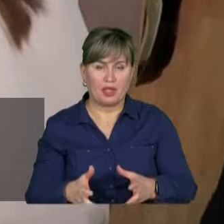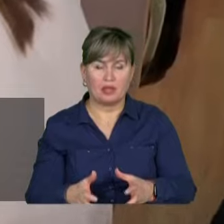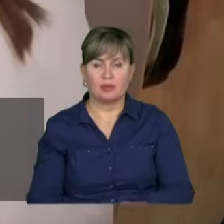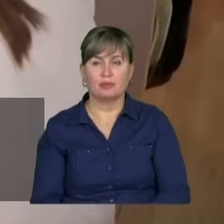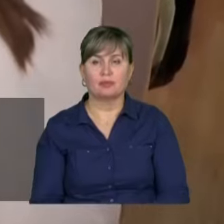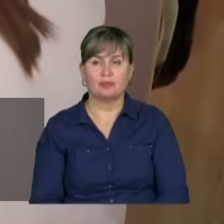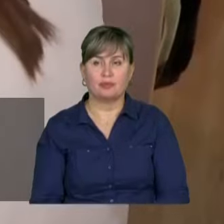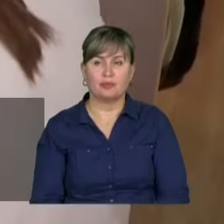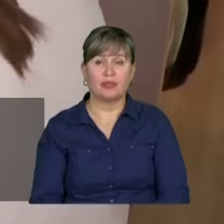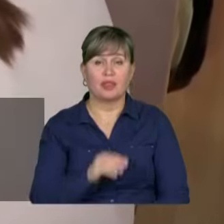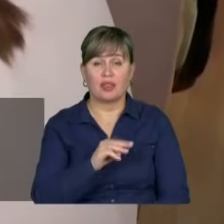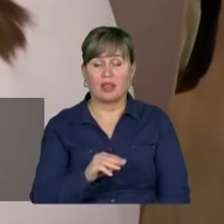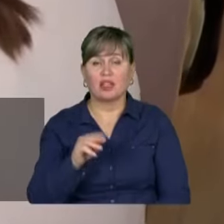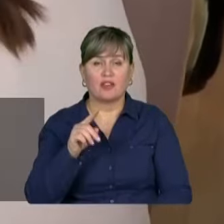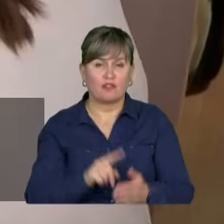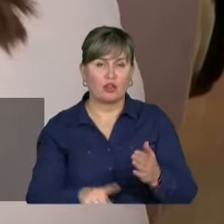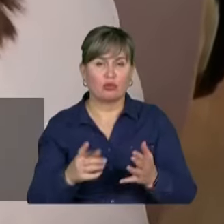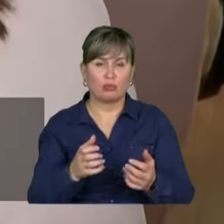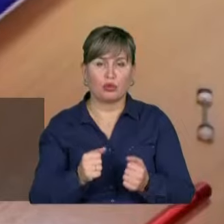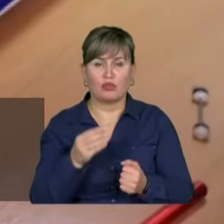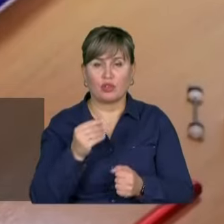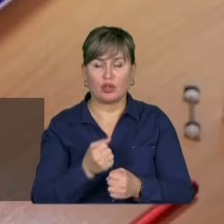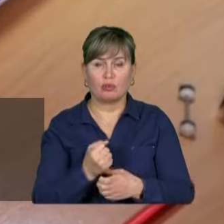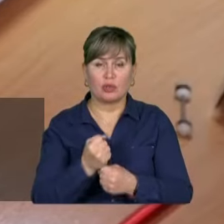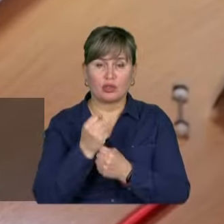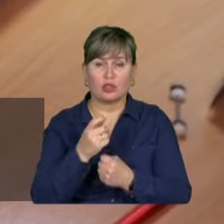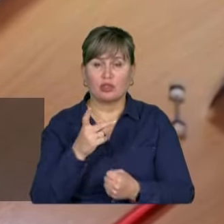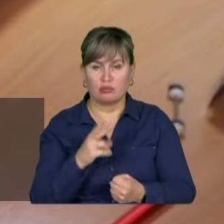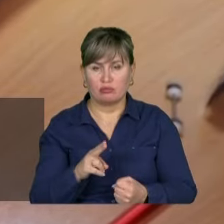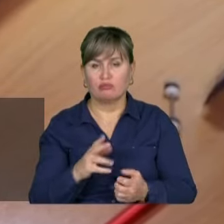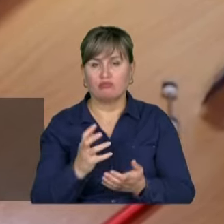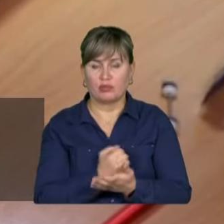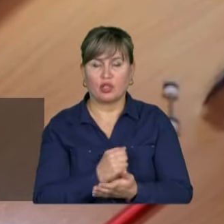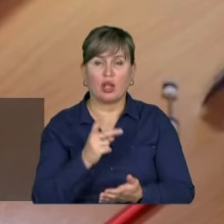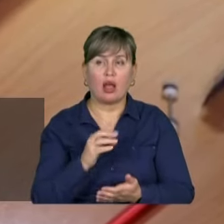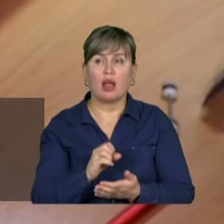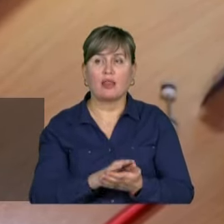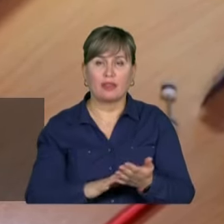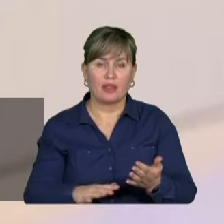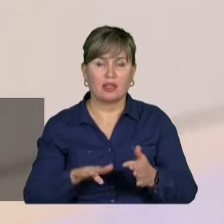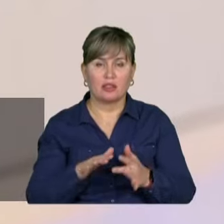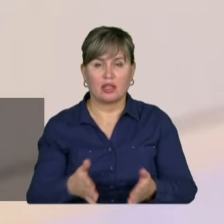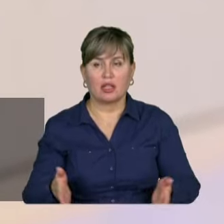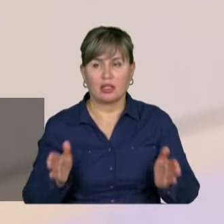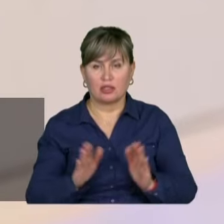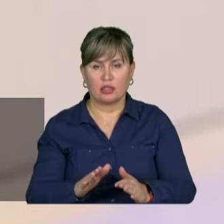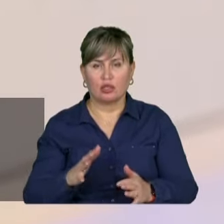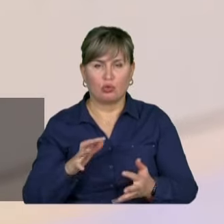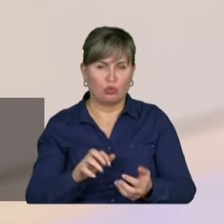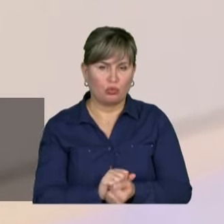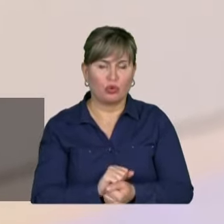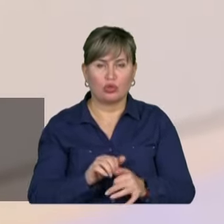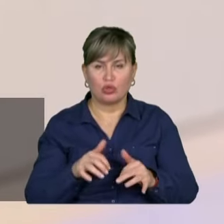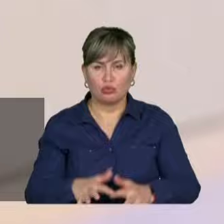мире. Татьяна верит, что получить финансовую поддержку для стартапа все-таки удастся. Ну а дальше дело останется за малым. Это упорно и